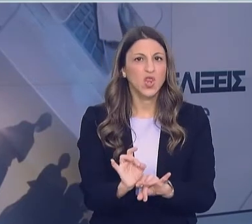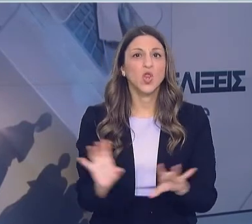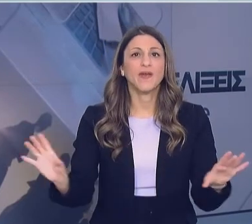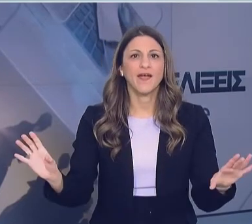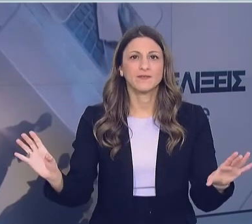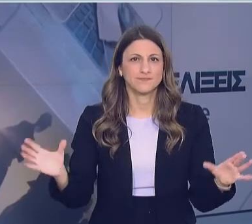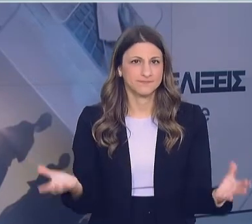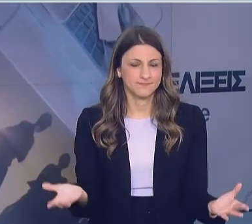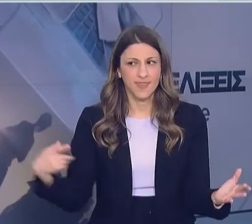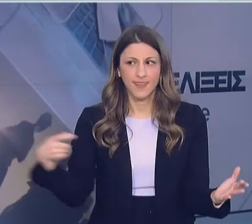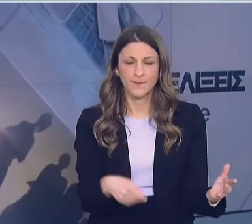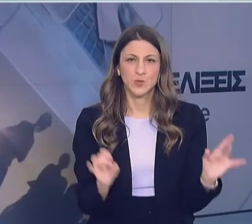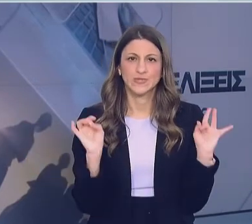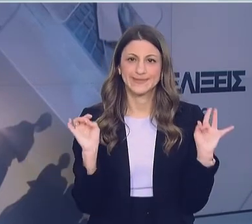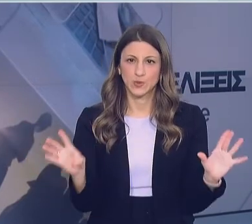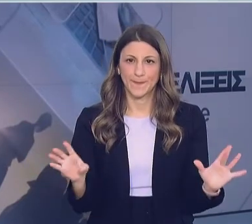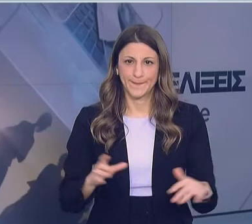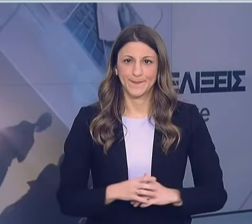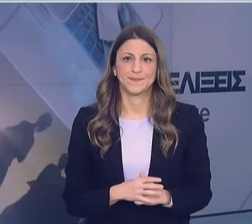τις υπηρεσίες υγείας.